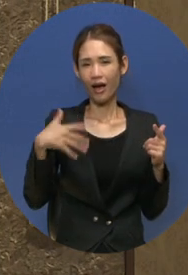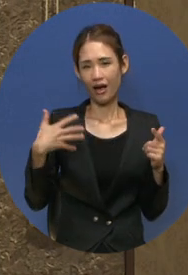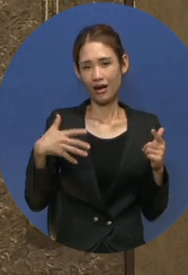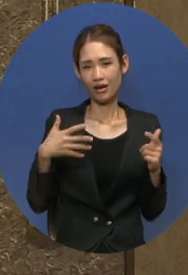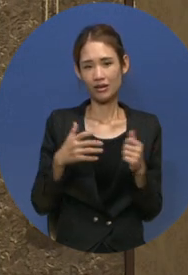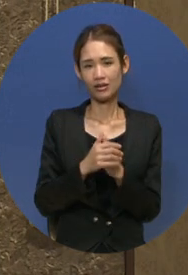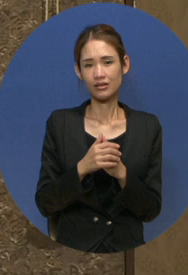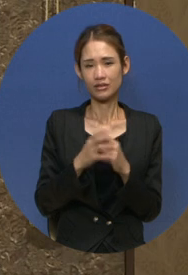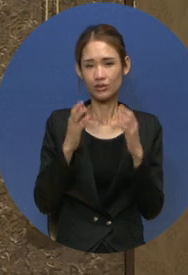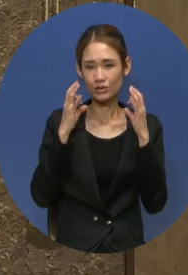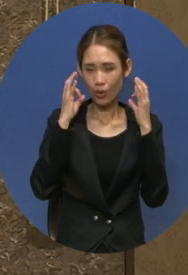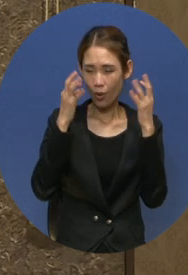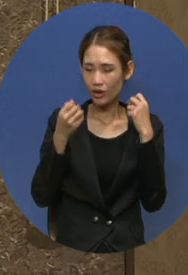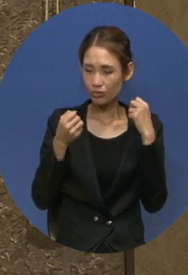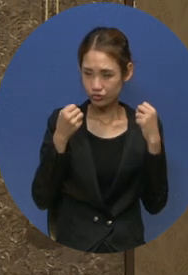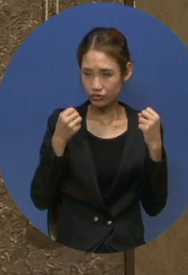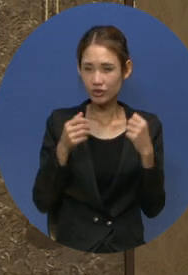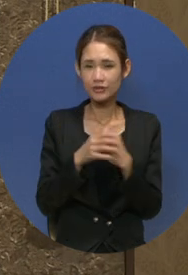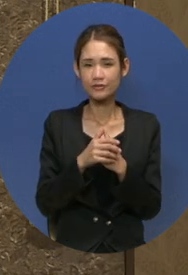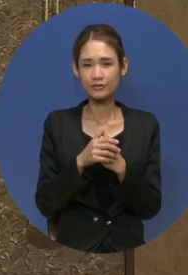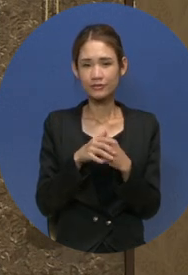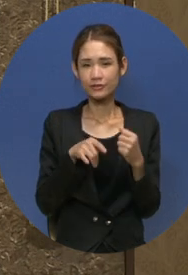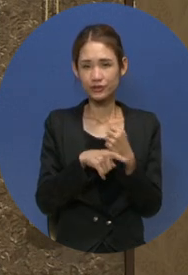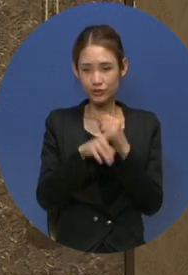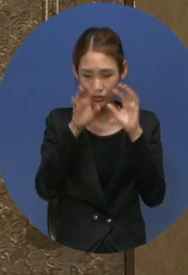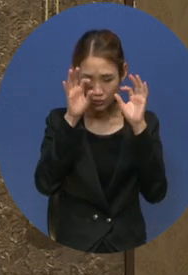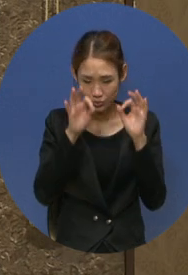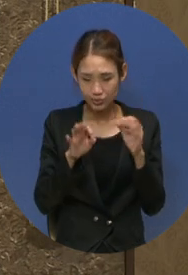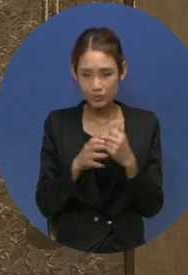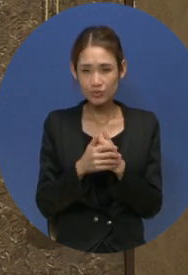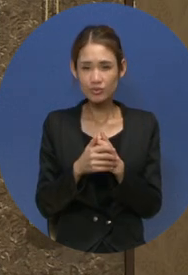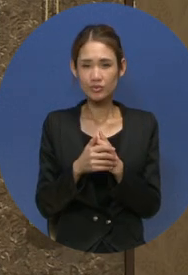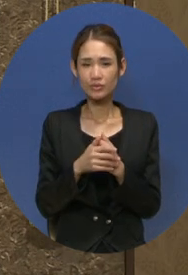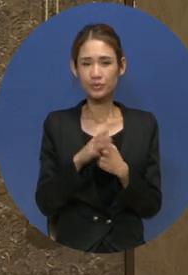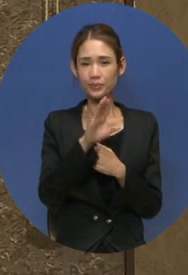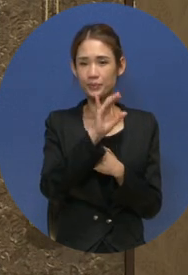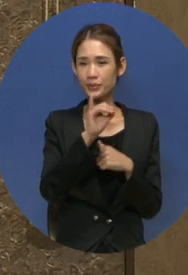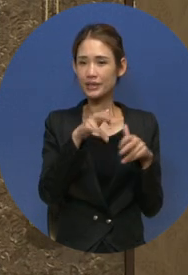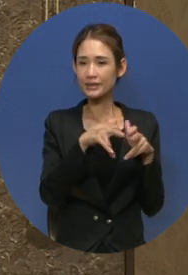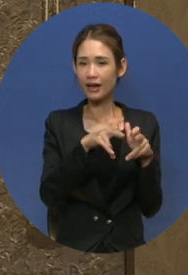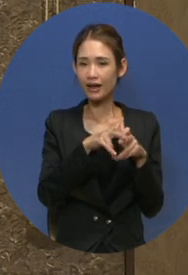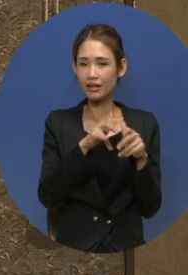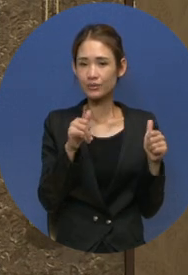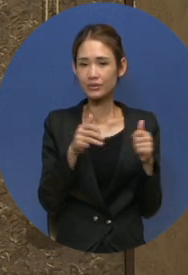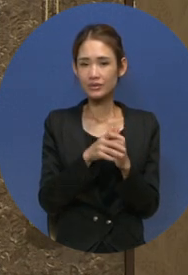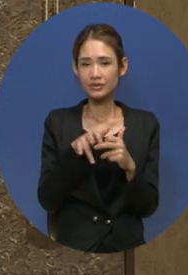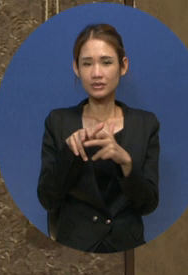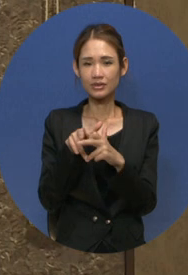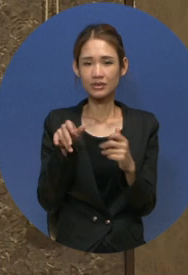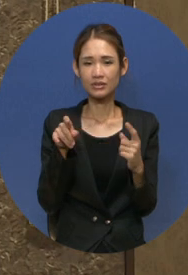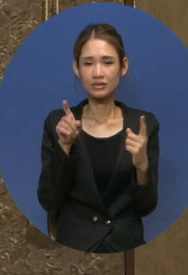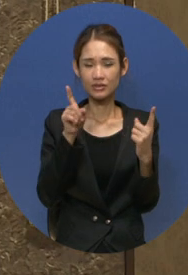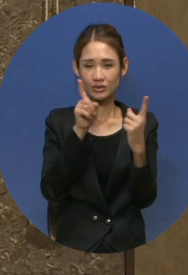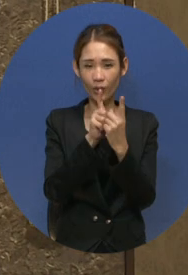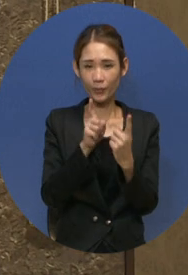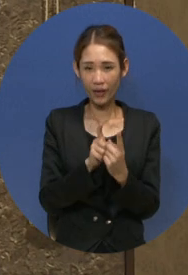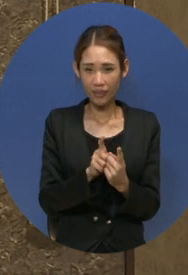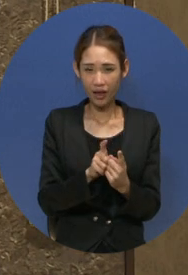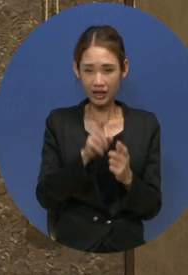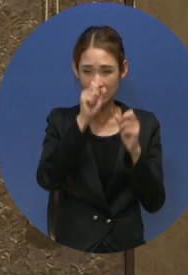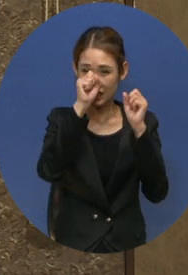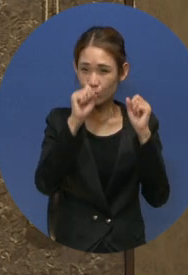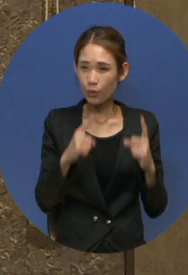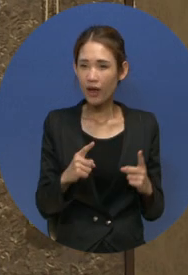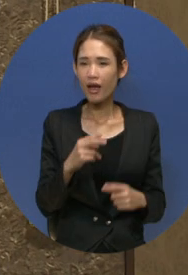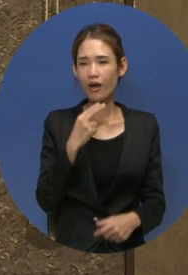많이 노력들을 하고 있음에도. 근데 그 이유를 보니까, 아, 비장애인 분들이 장애인들을 이렇게 접촉할 수 있는 기회가